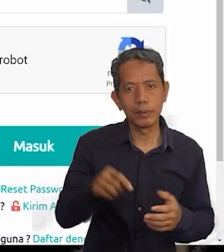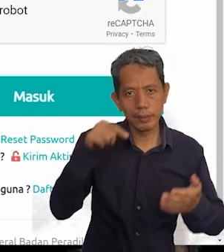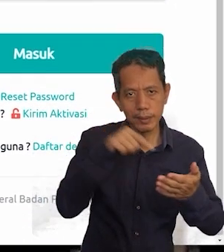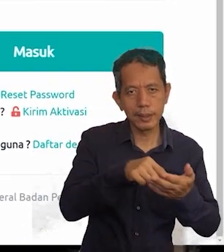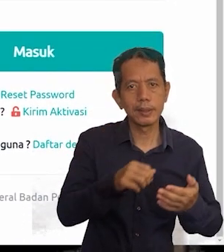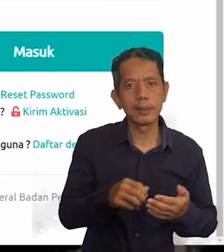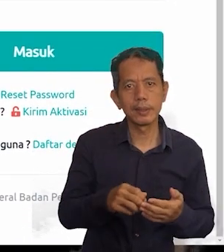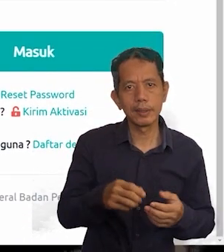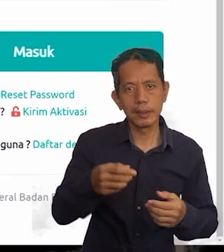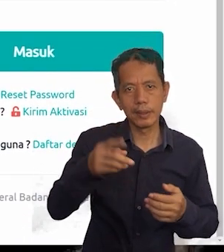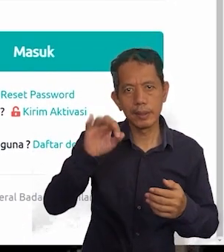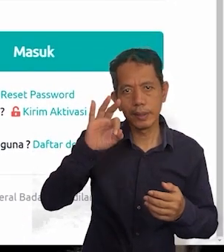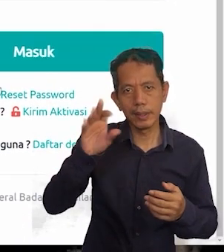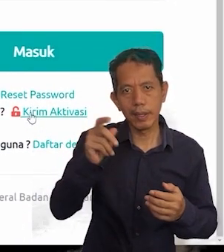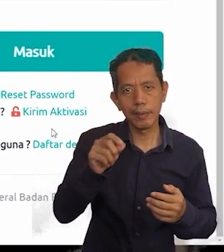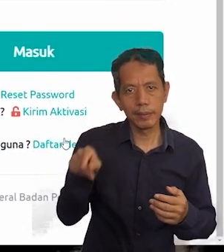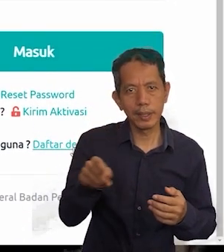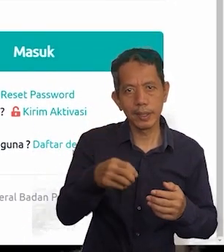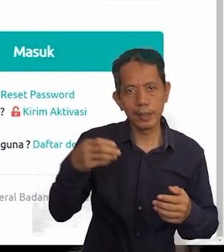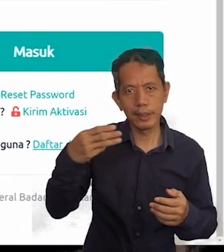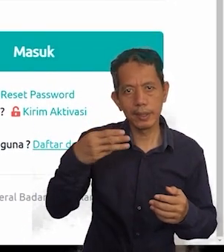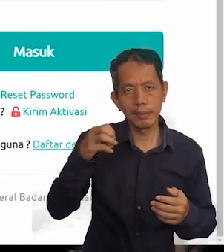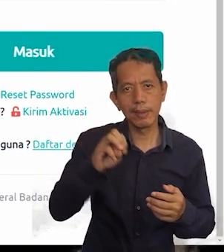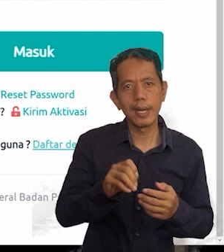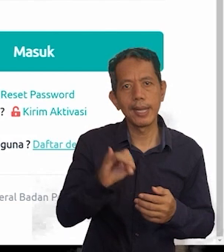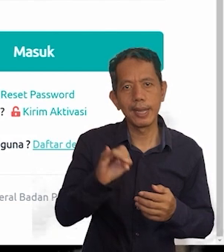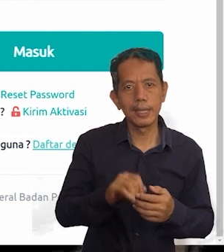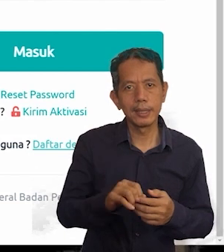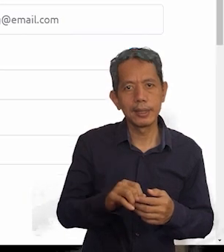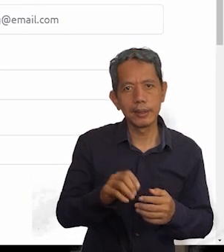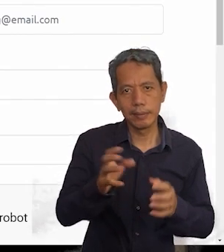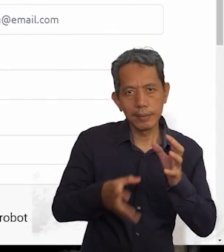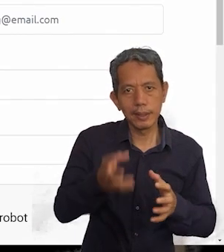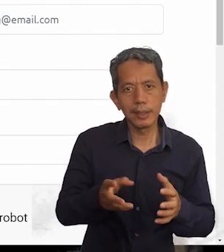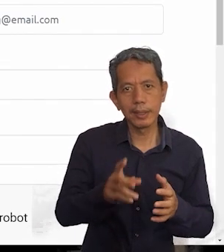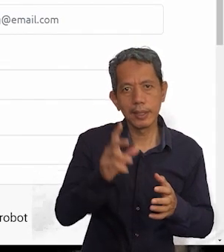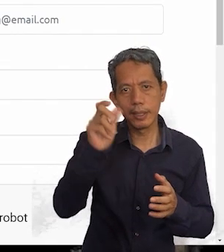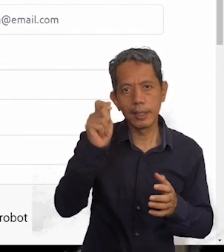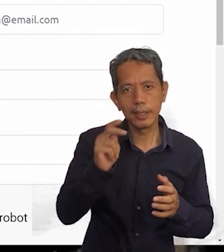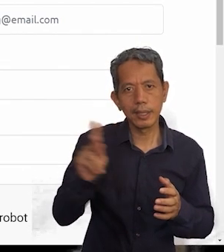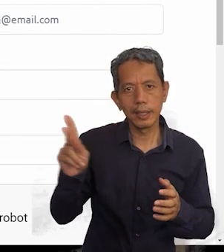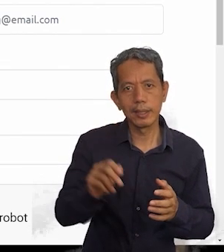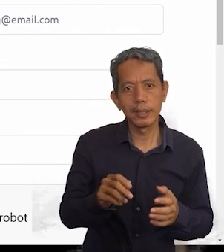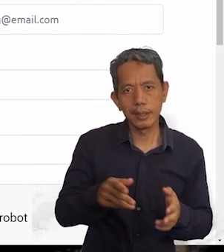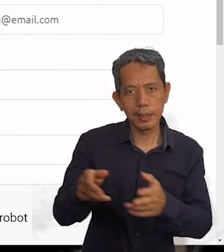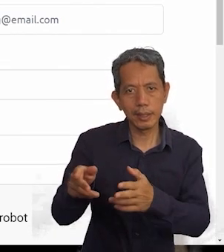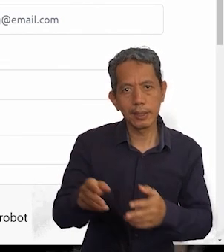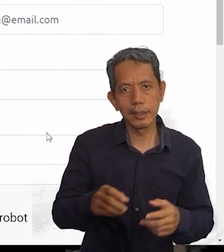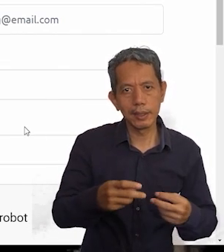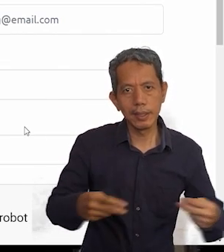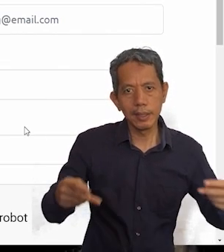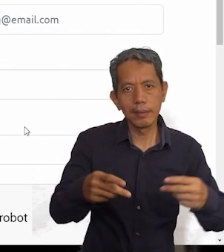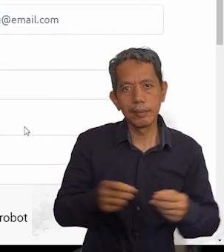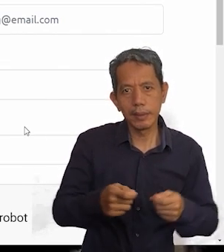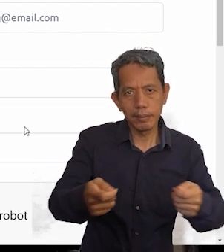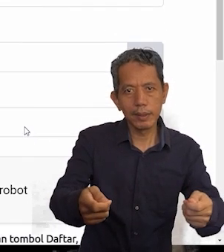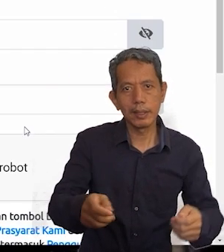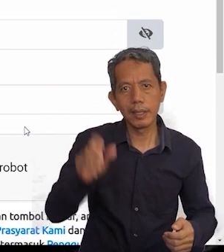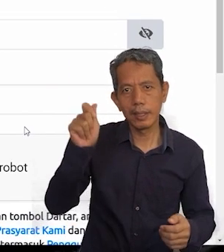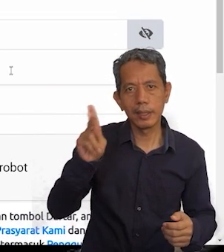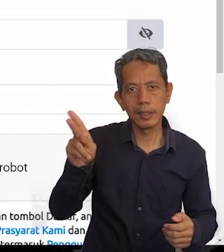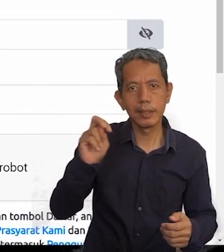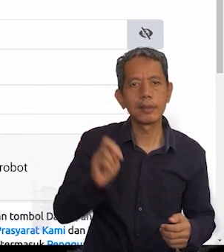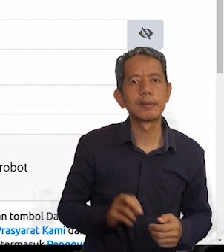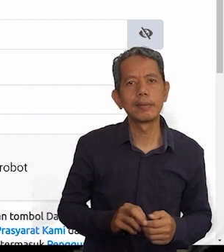dengan mengklik daftar dengan email. Maka akan diarahkan ke laman